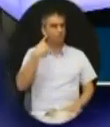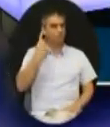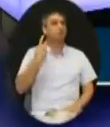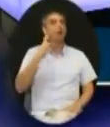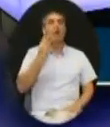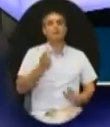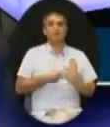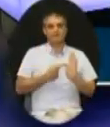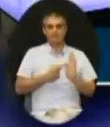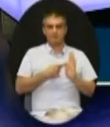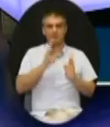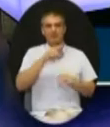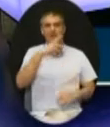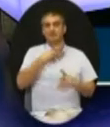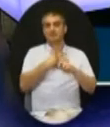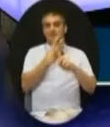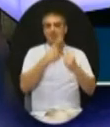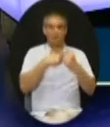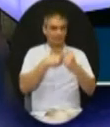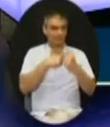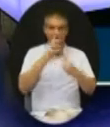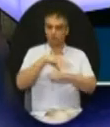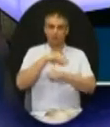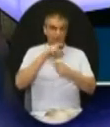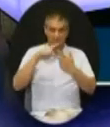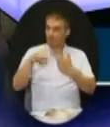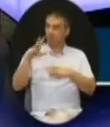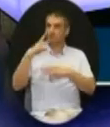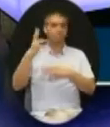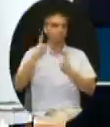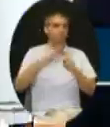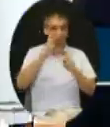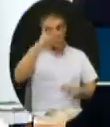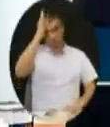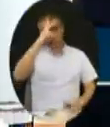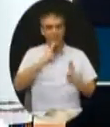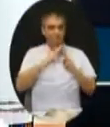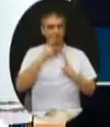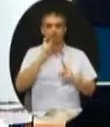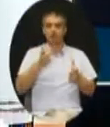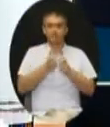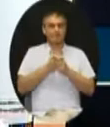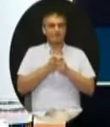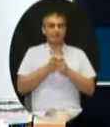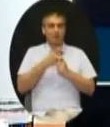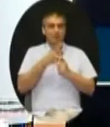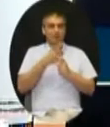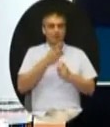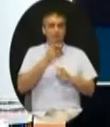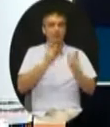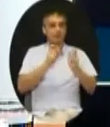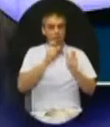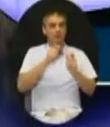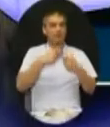יותר מפעם אחת, גם בסקנדינביה וגם בצרפת. הנה, בשוודיה, נכון. אבל גם בלגיה בצרפת. אבל שאתה זו מפלגה שנכנסה לתוך הפוזיציה.